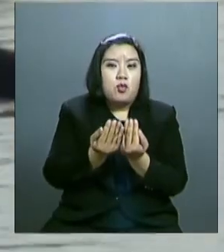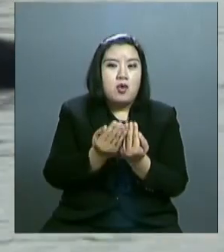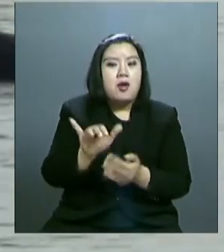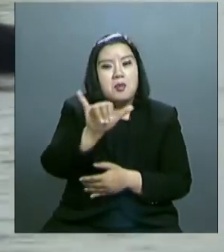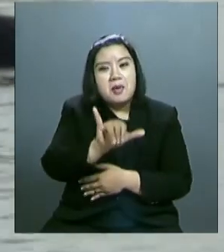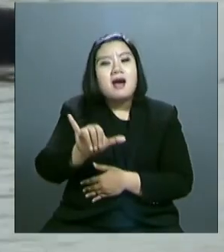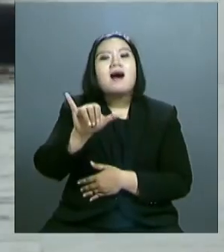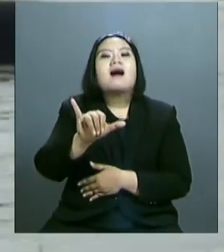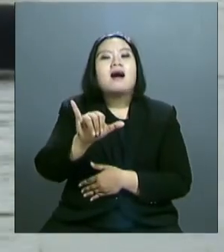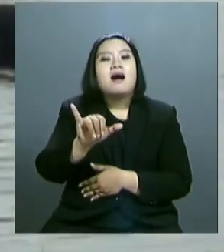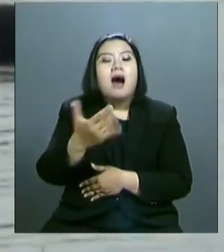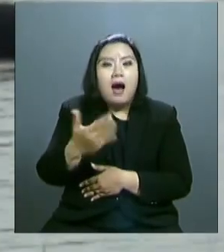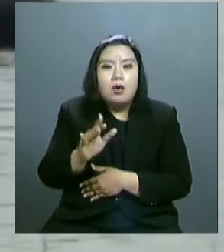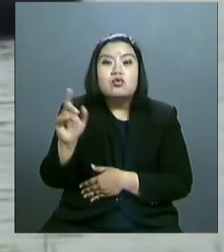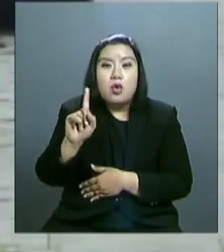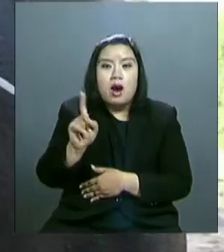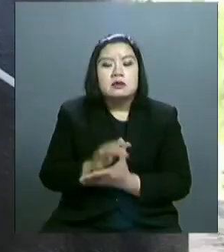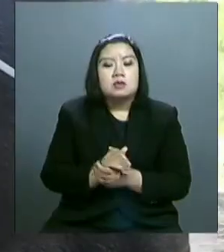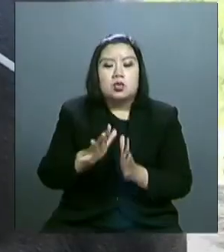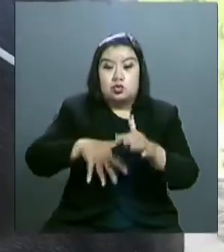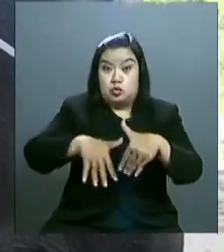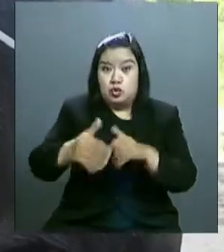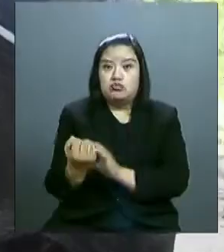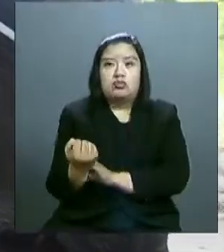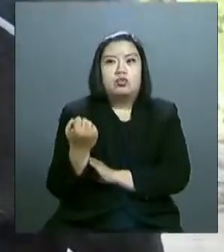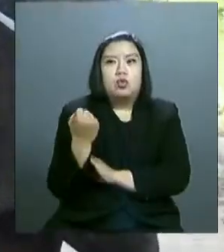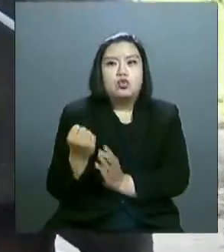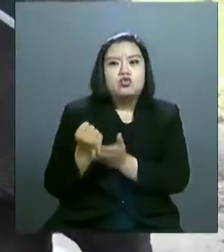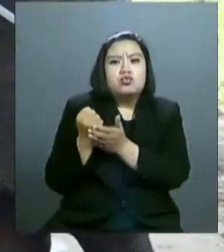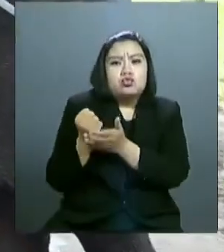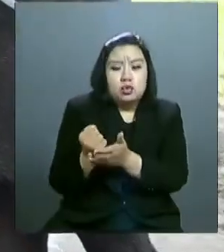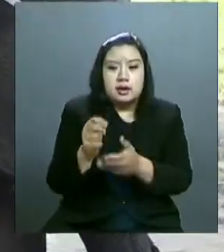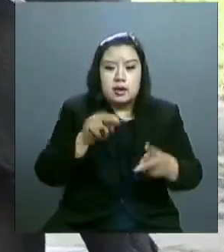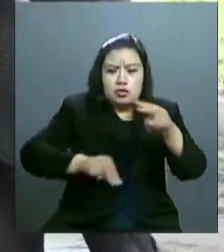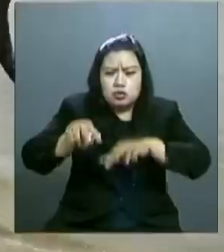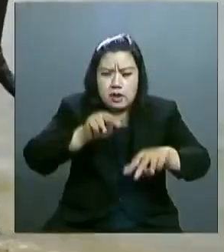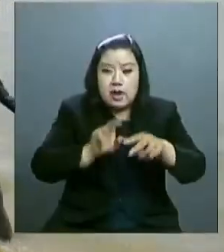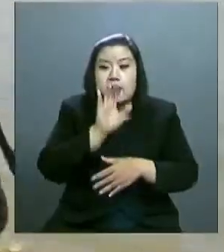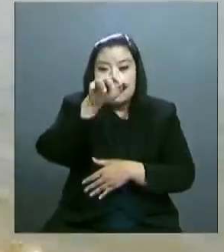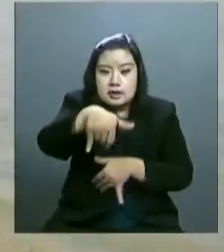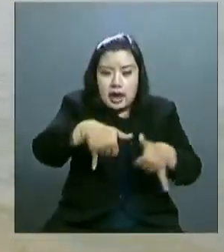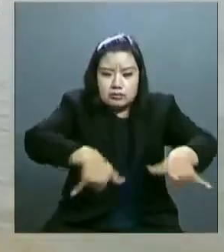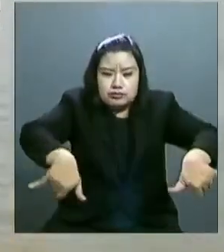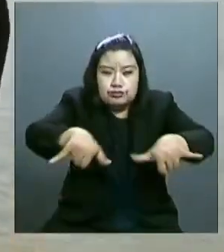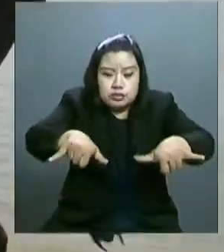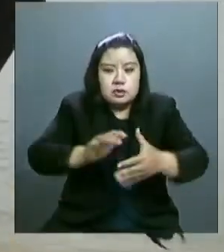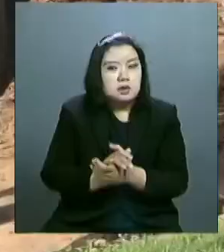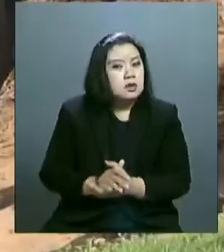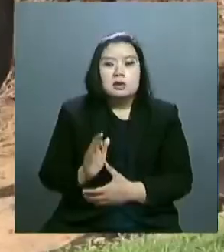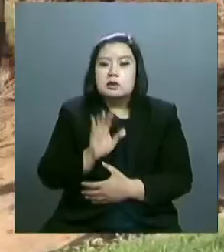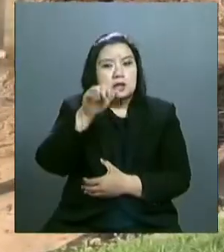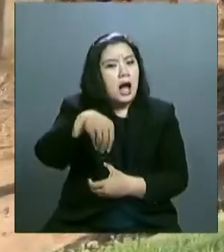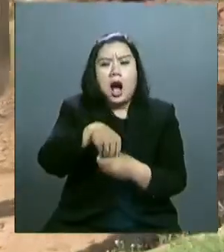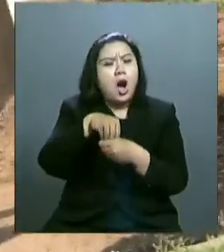ากนี้ความเข้มแข็งของชาวบ้านที่ร่วมมือกันดูแลช้างทำให้ช้างคงอยู่คู่หมู่บ้าน